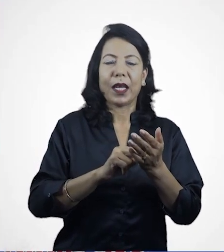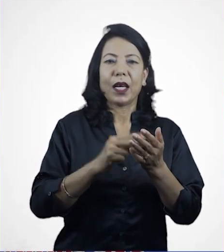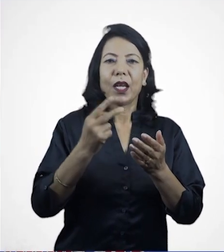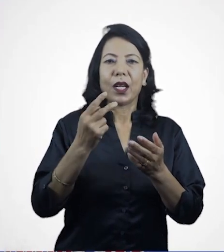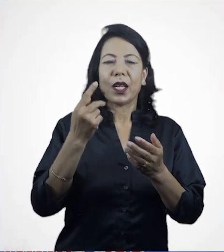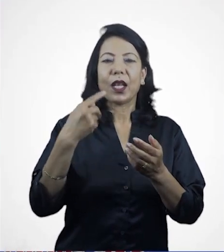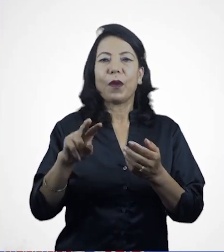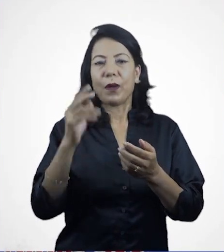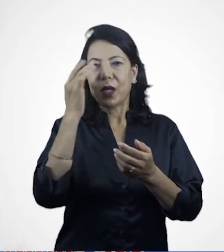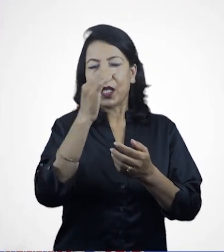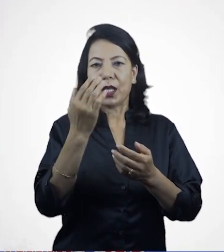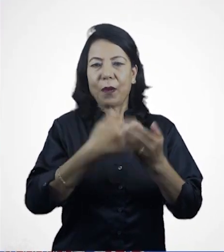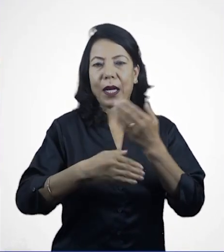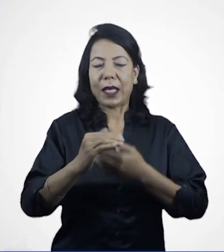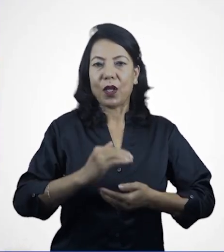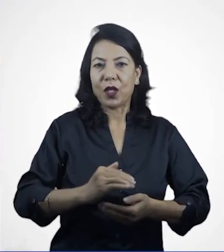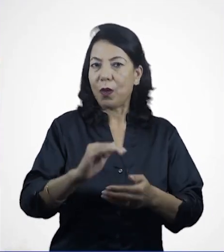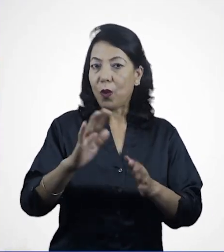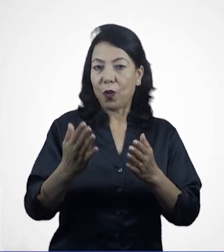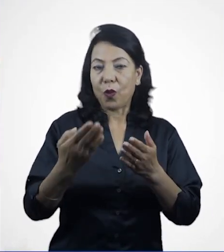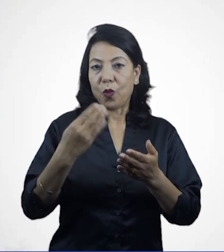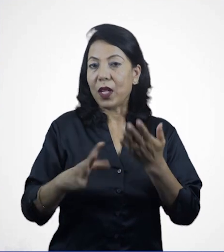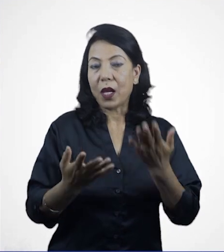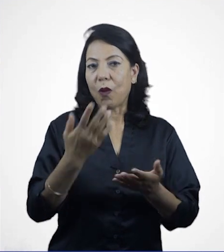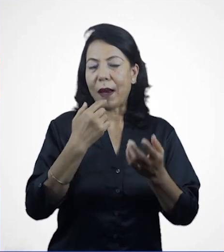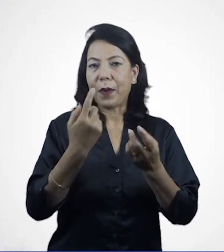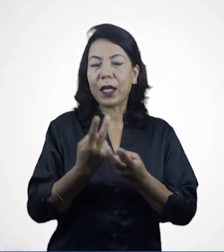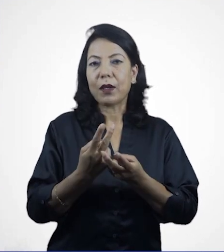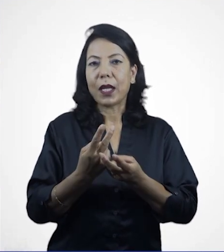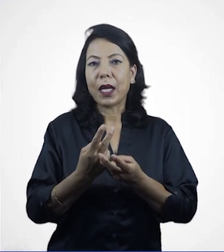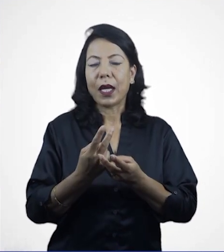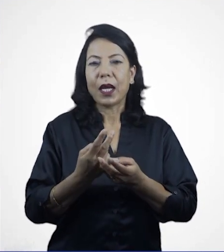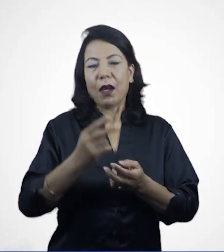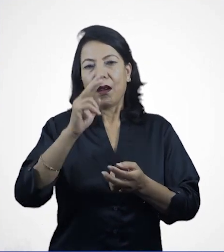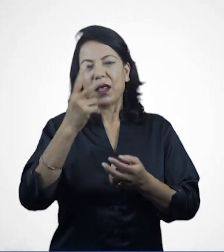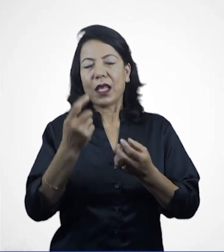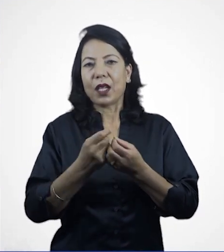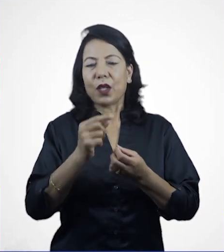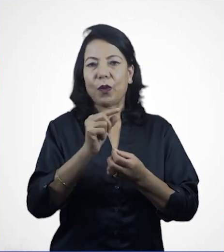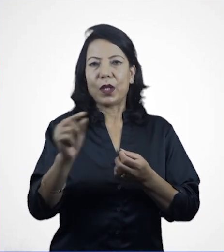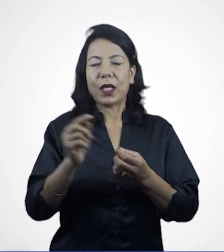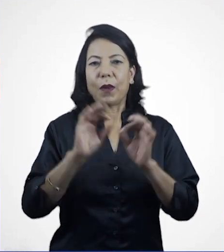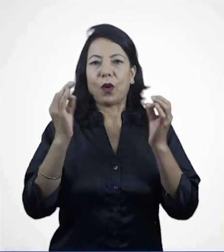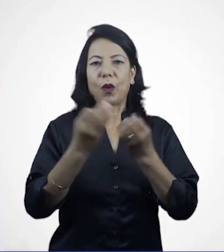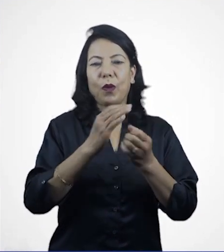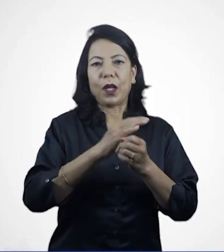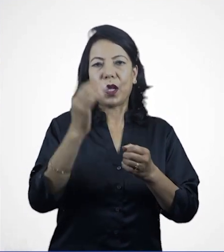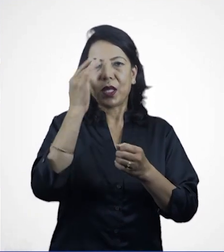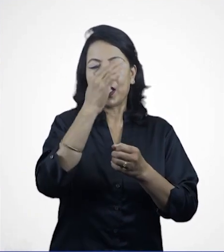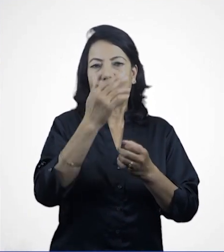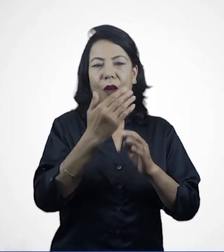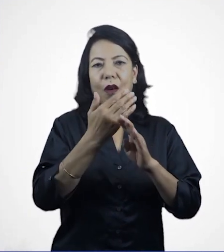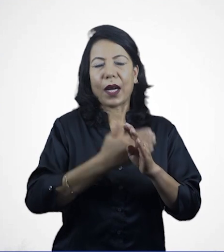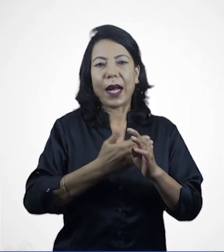पालवाली आ जनमी दाई पालुक उन्फोर्चुनेटली एलियुदुम आपक ग्लोबली एलियुदुम